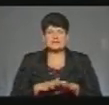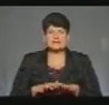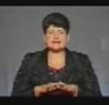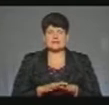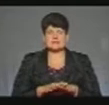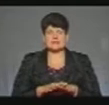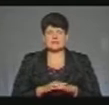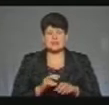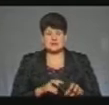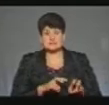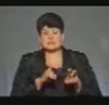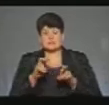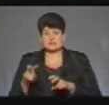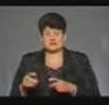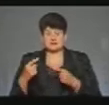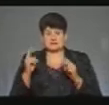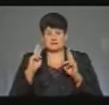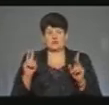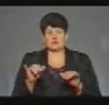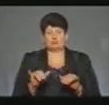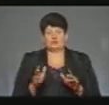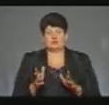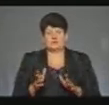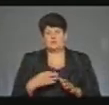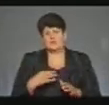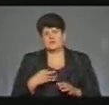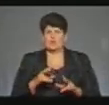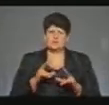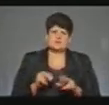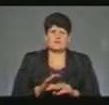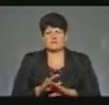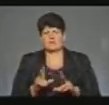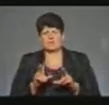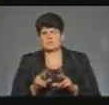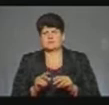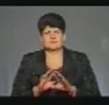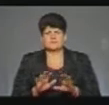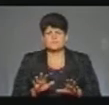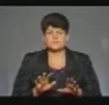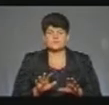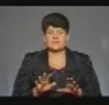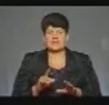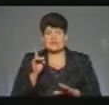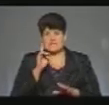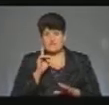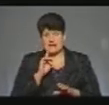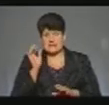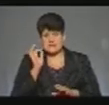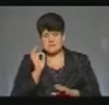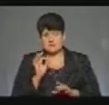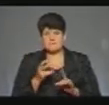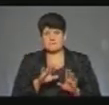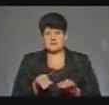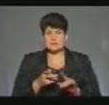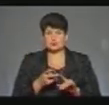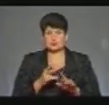з свого місця і переселяється невідомо куди. Байдуже, під обіцянки, не під обіцянки. Знаєте, євреї з Німеччини після Другої